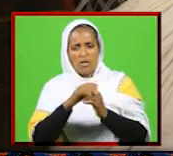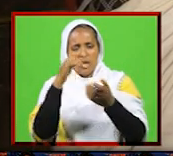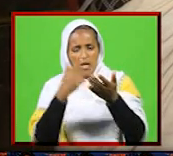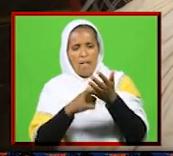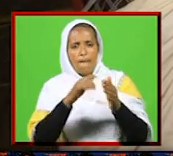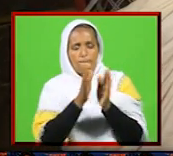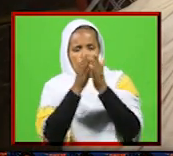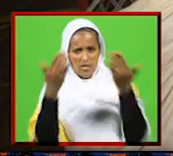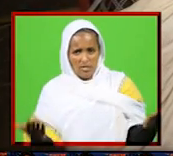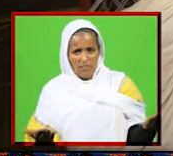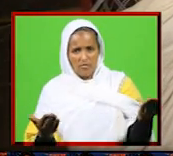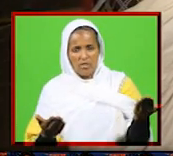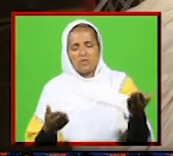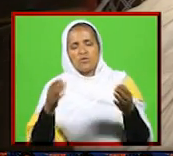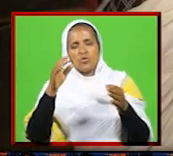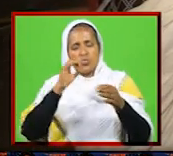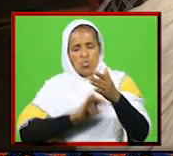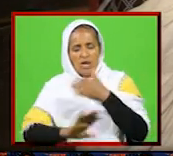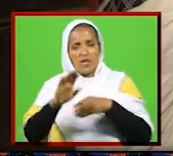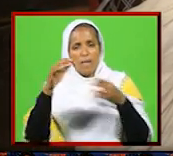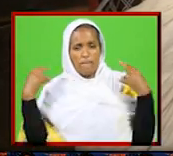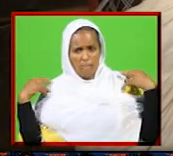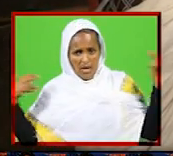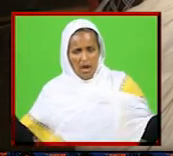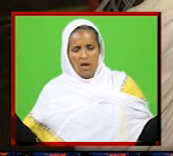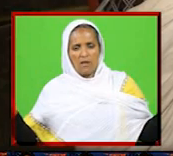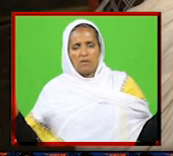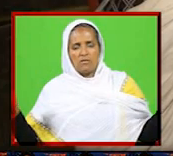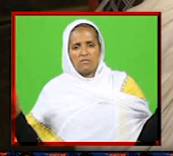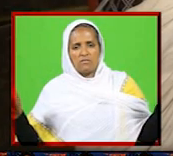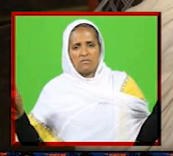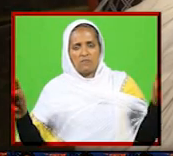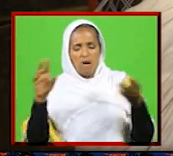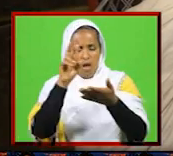ቅዱስ አሐዱ አምላክ ይላል ዝመጽሐፍ ዘደብረ ጉድያ ዘዋሃቦ ወልደ ሚካኤል